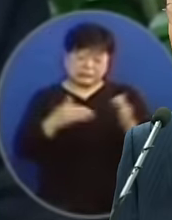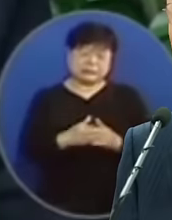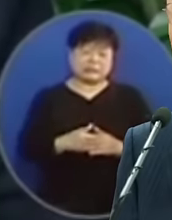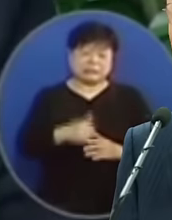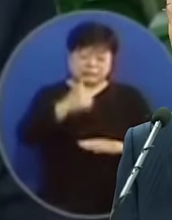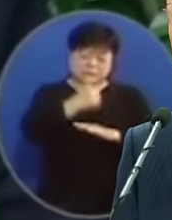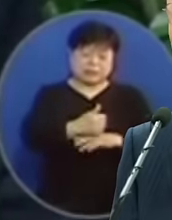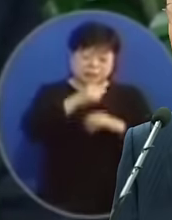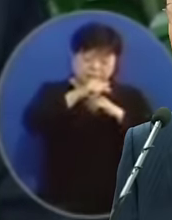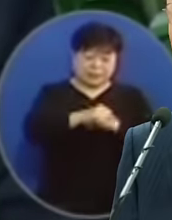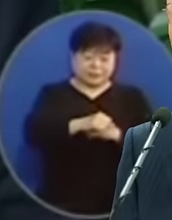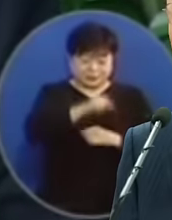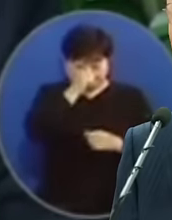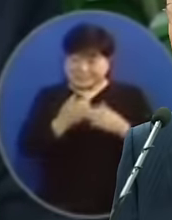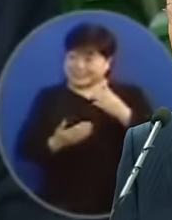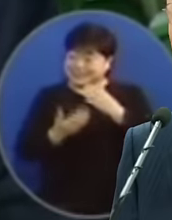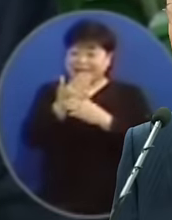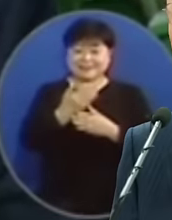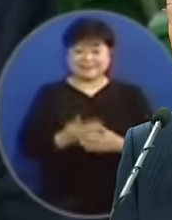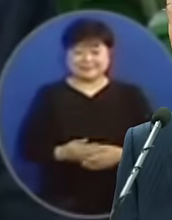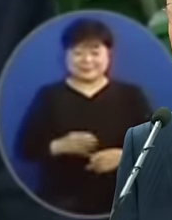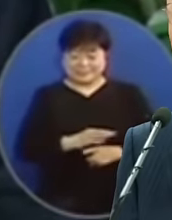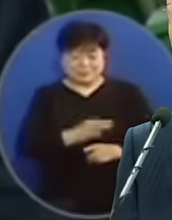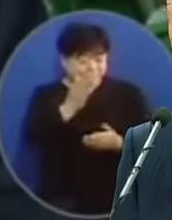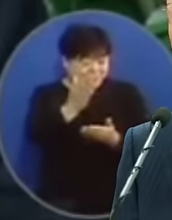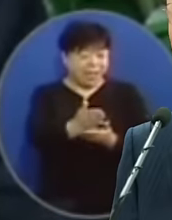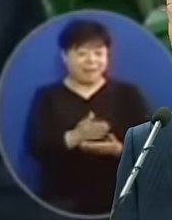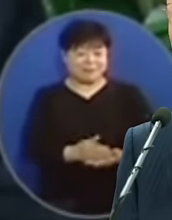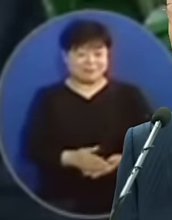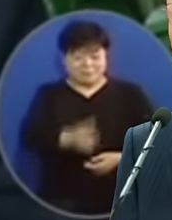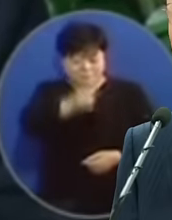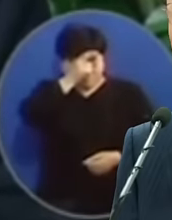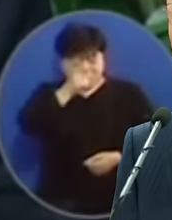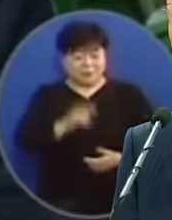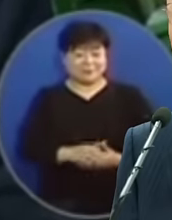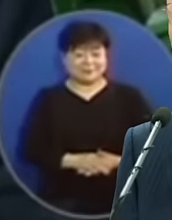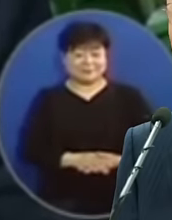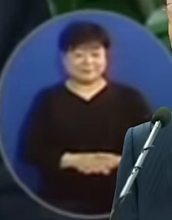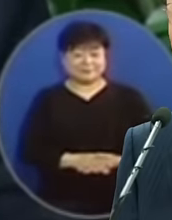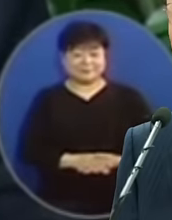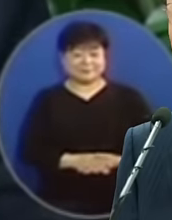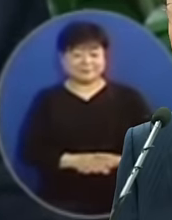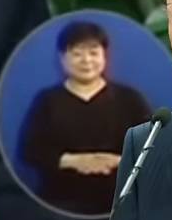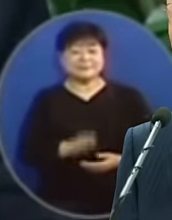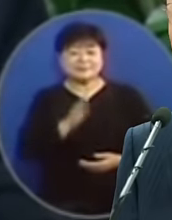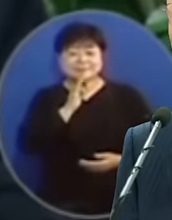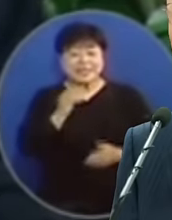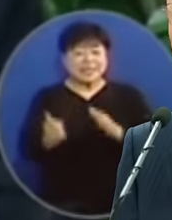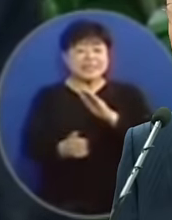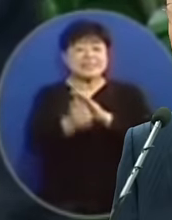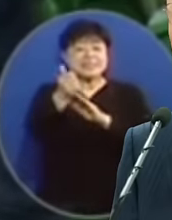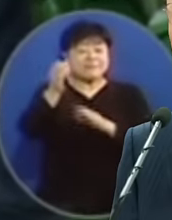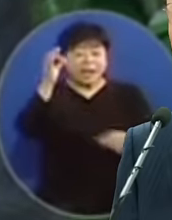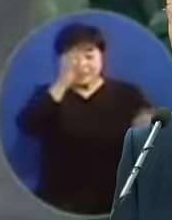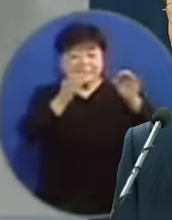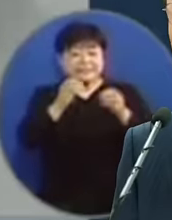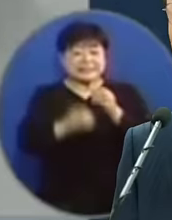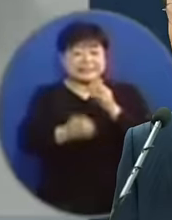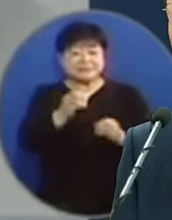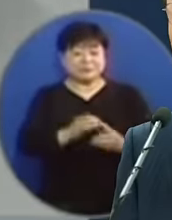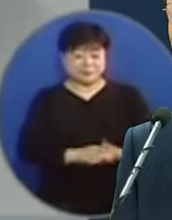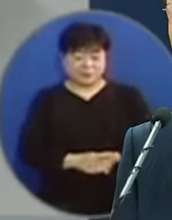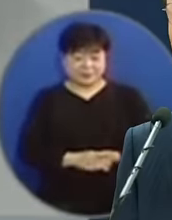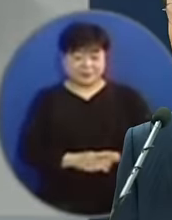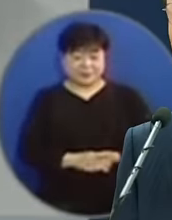하는데 그러지 말고 좋은 일이 일어난다. 잔소리 말아라. 막 우겨대는 것입니다. 엠마 골드만이 쓴 희망을 찾아라는 시를 한번